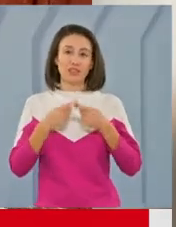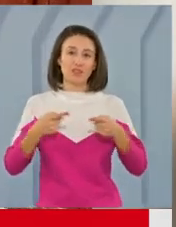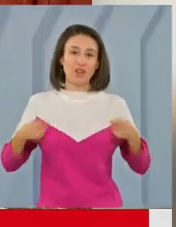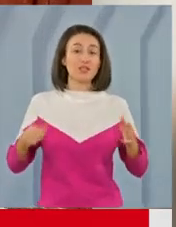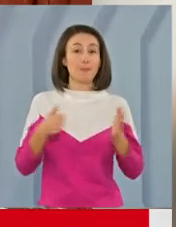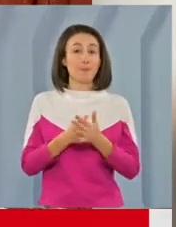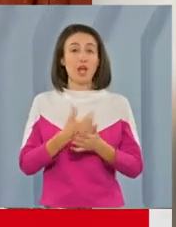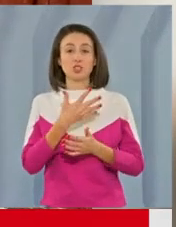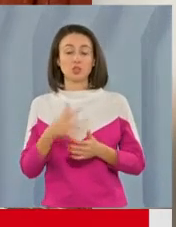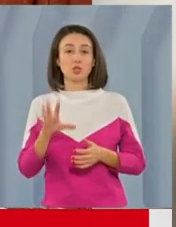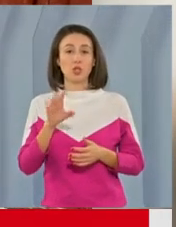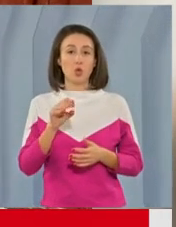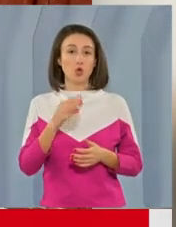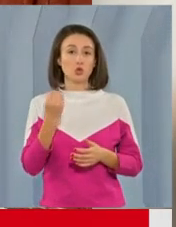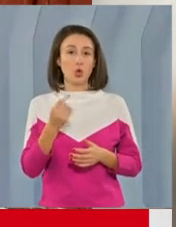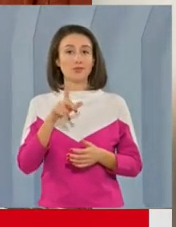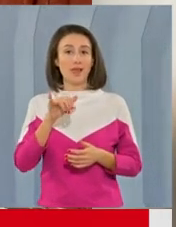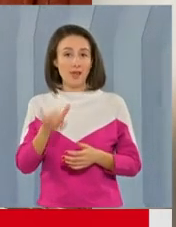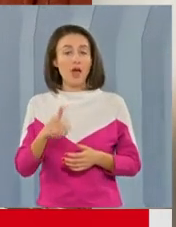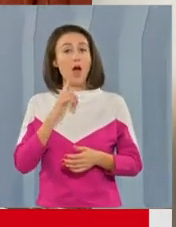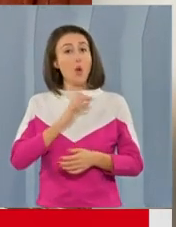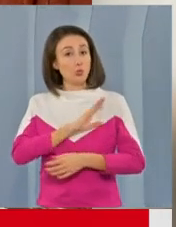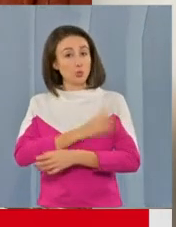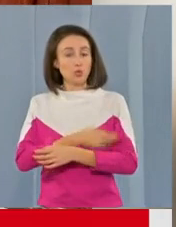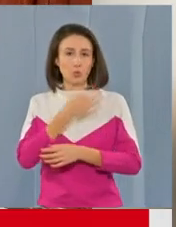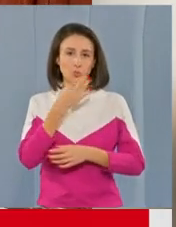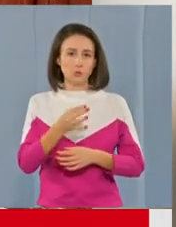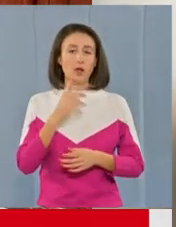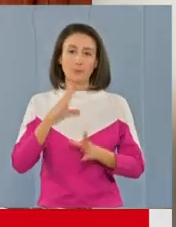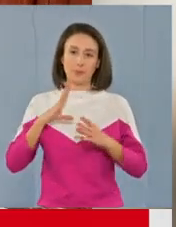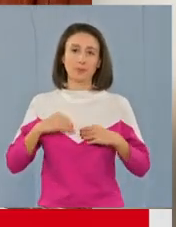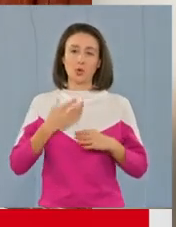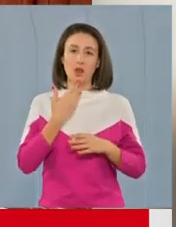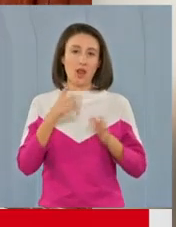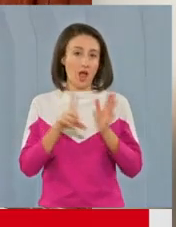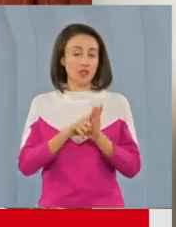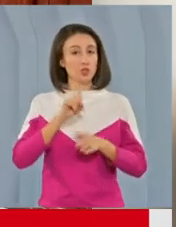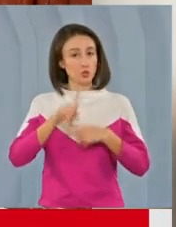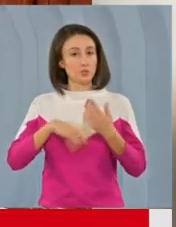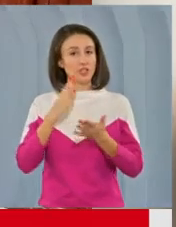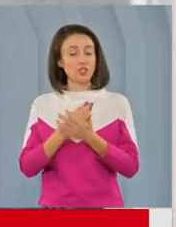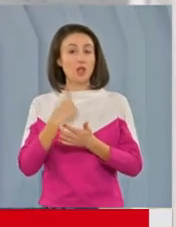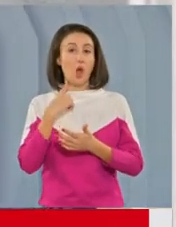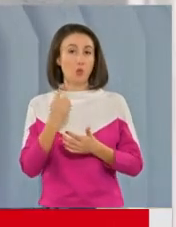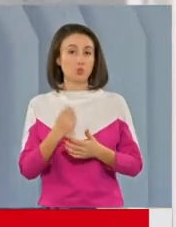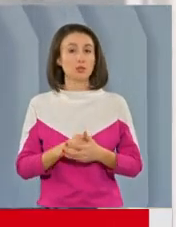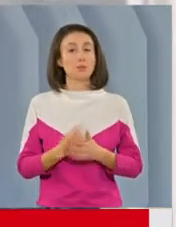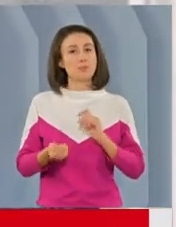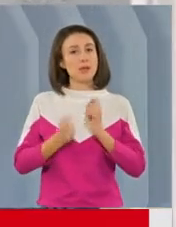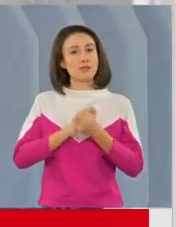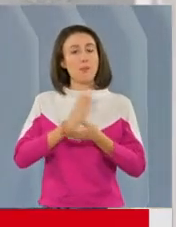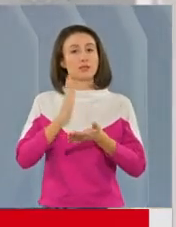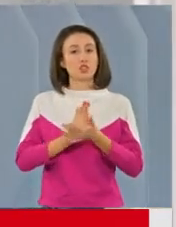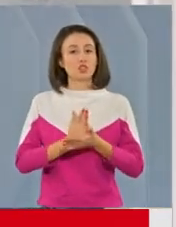diferența până la 599 de lei, pe care autoritățile spun că ar fi primit-o ilegal după decizia din august. Mi-a schimbat